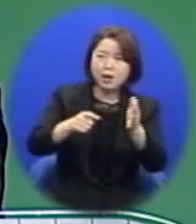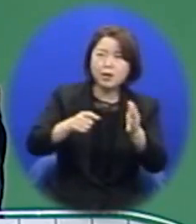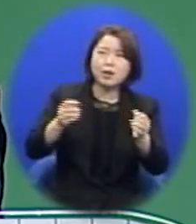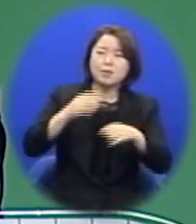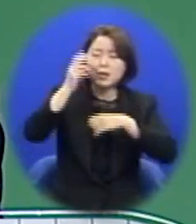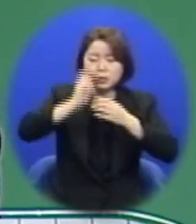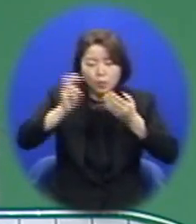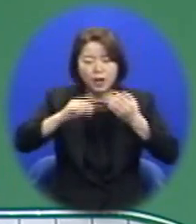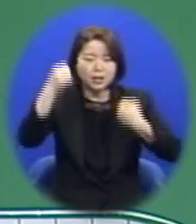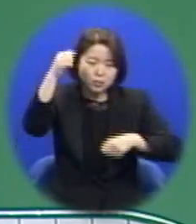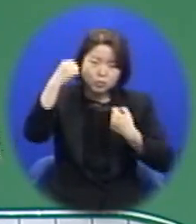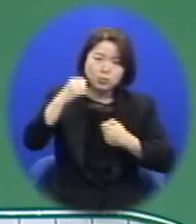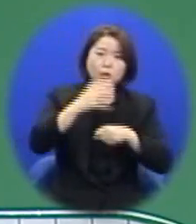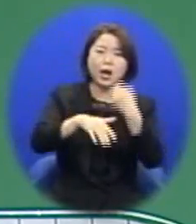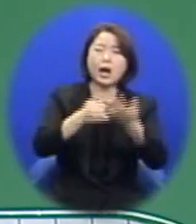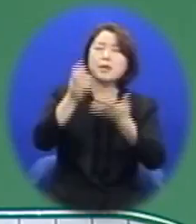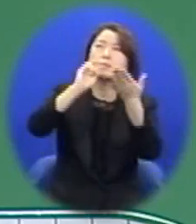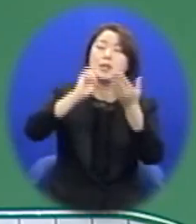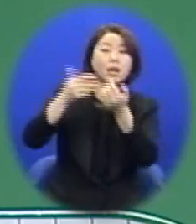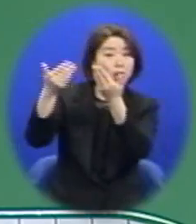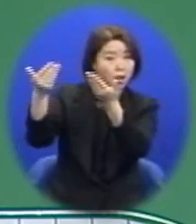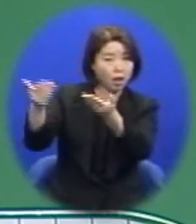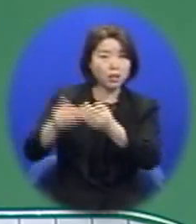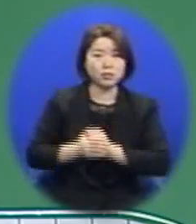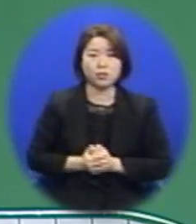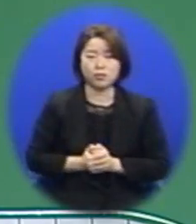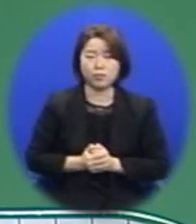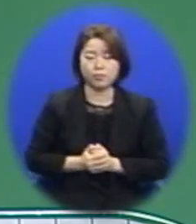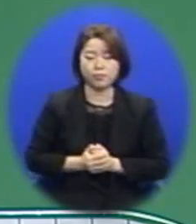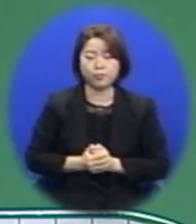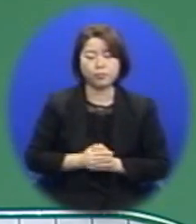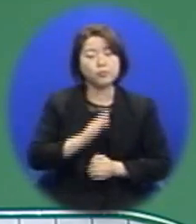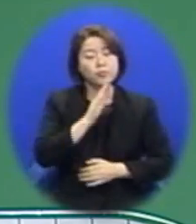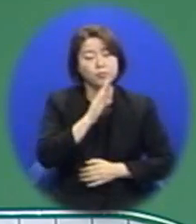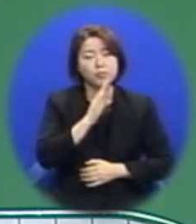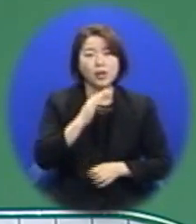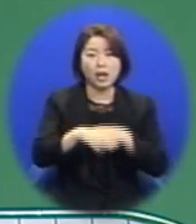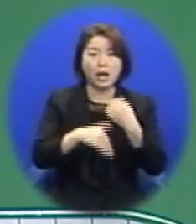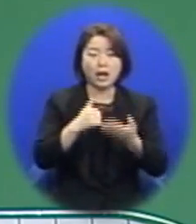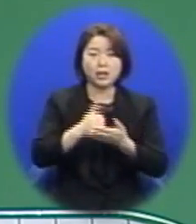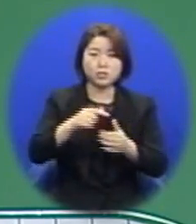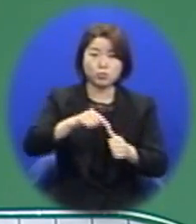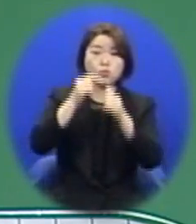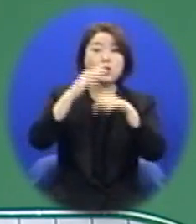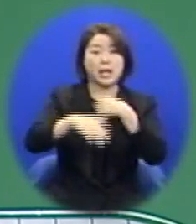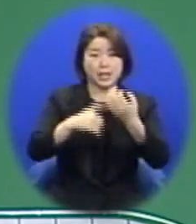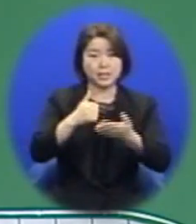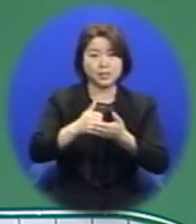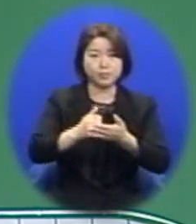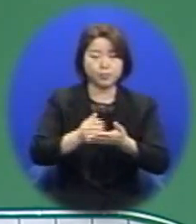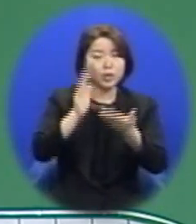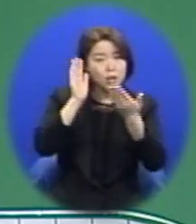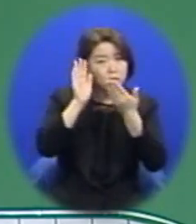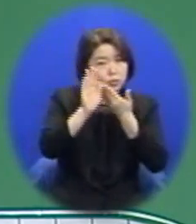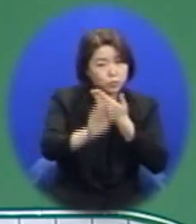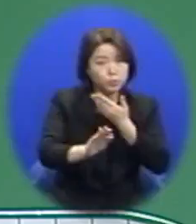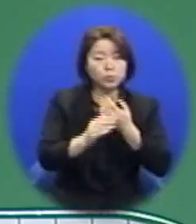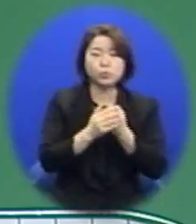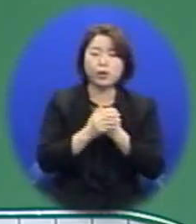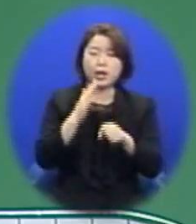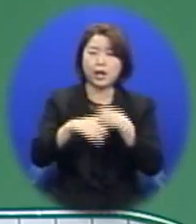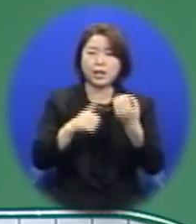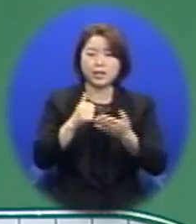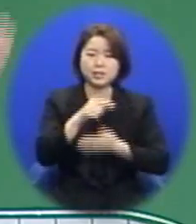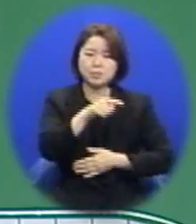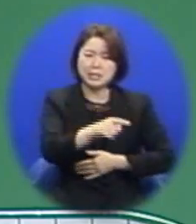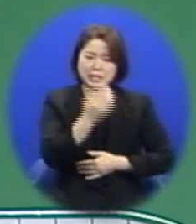그럴만하죠. 하나님은 그런 구원의 하나님이십니다. 이것은 하나님이 그 이후에 이스라엘 백성들이 위기 때마다 어려울